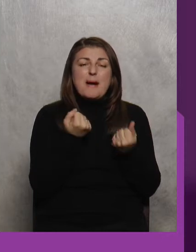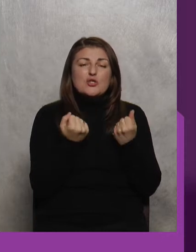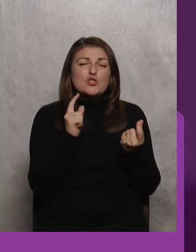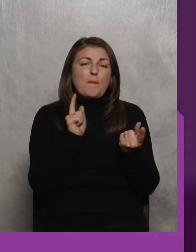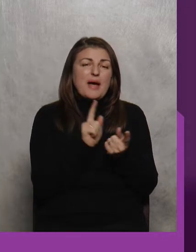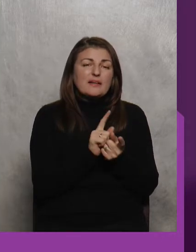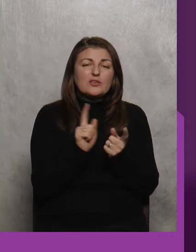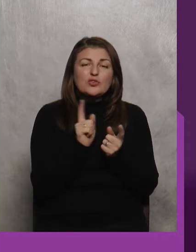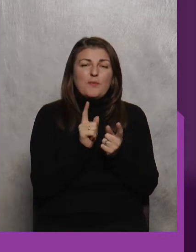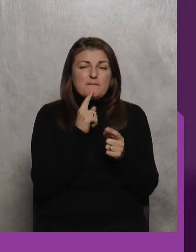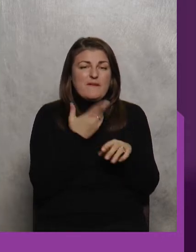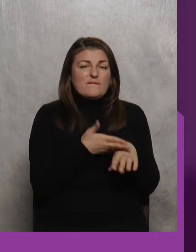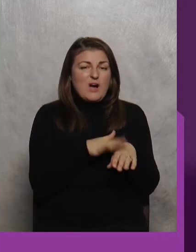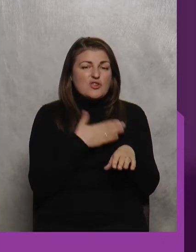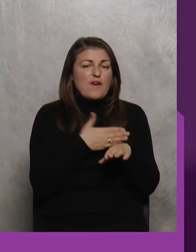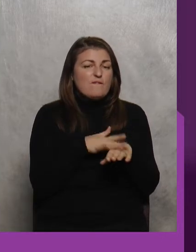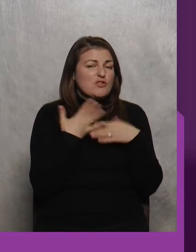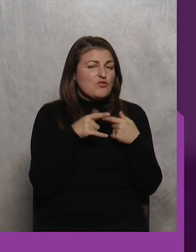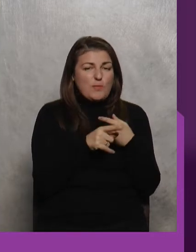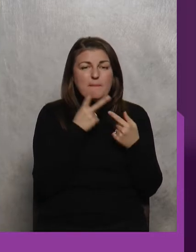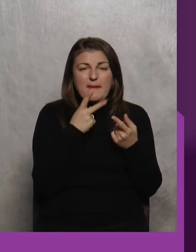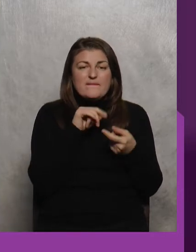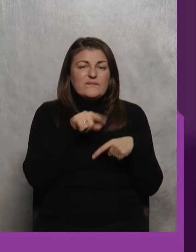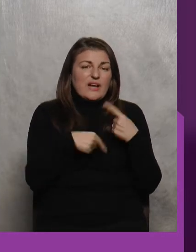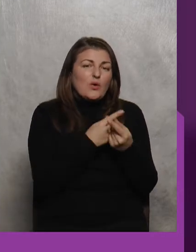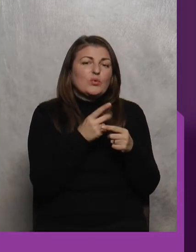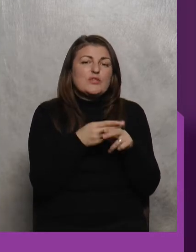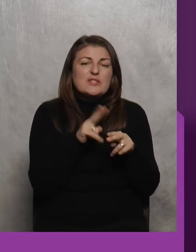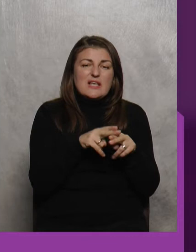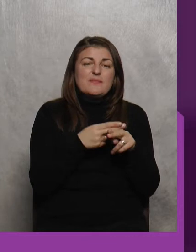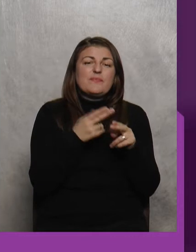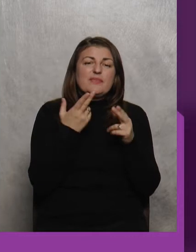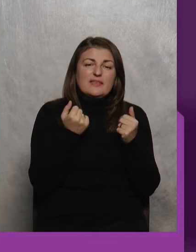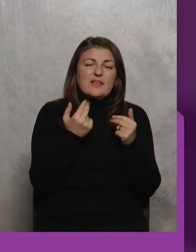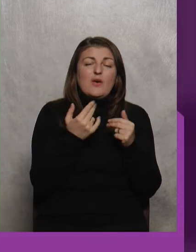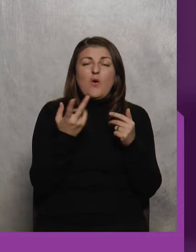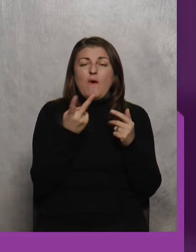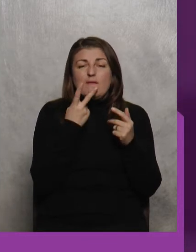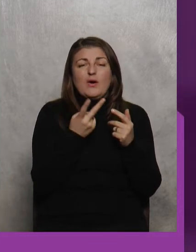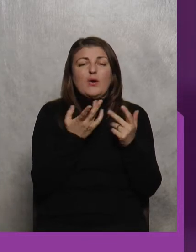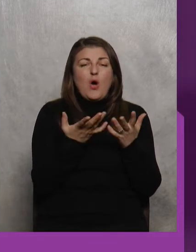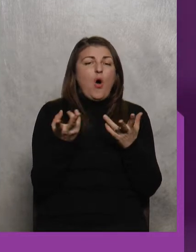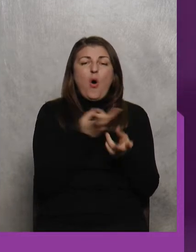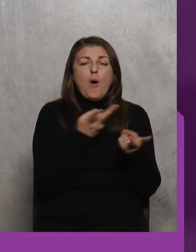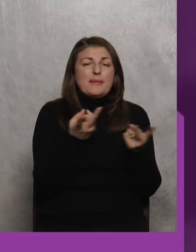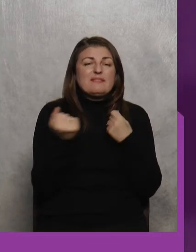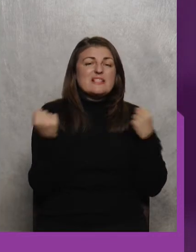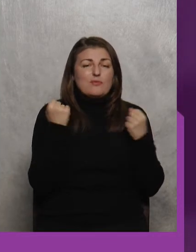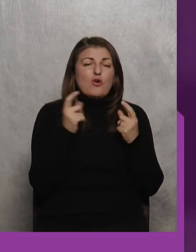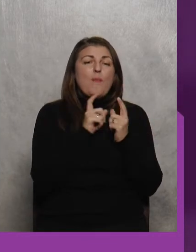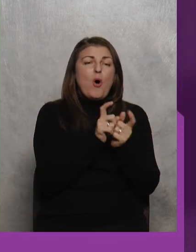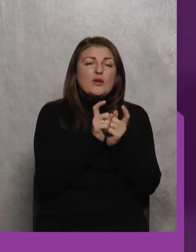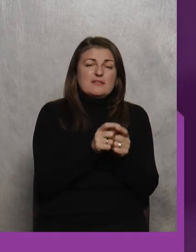щоб... Важче йому вже викрутитися з цієї ситуації. Вони, обидва спортсмени